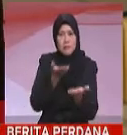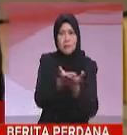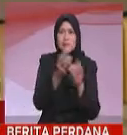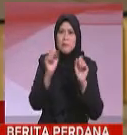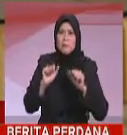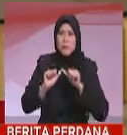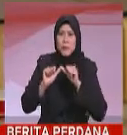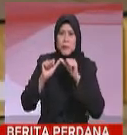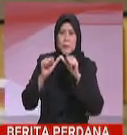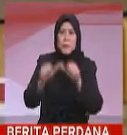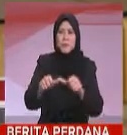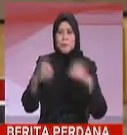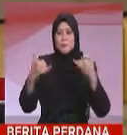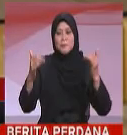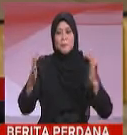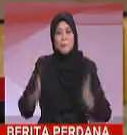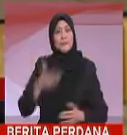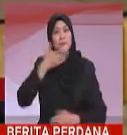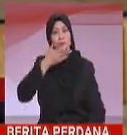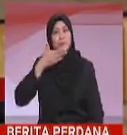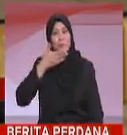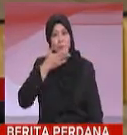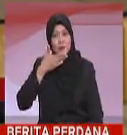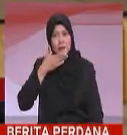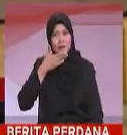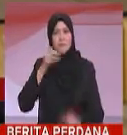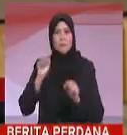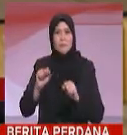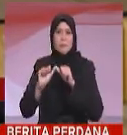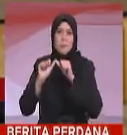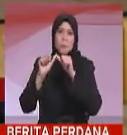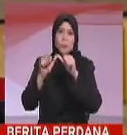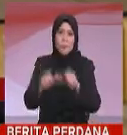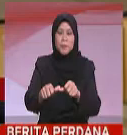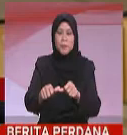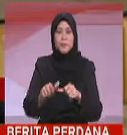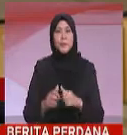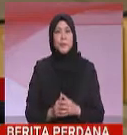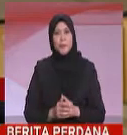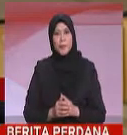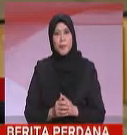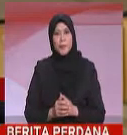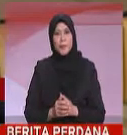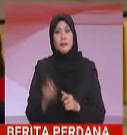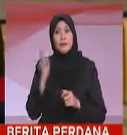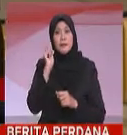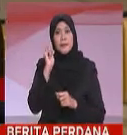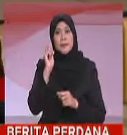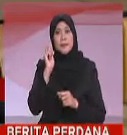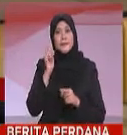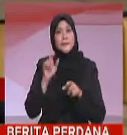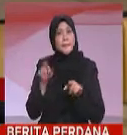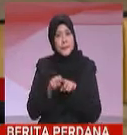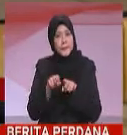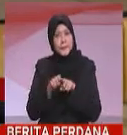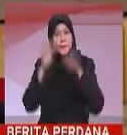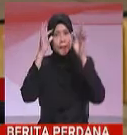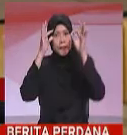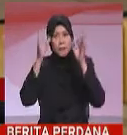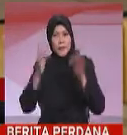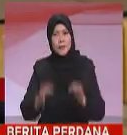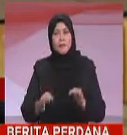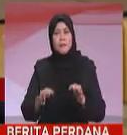kesenambungan player-player muda, dan kita akan teruskan. Dan kita juga tadi telah sama-sama membuat keputusan